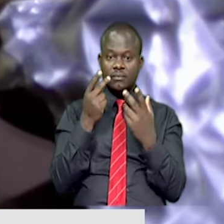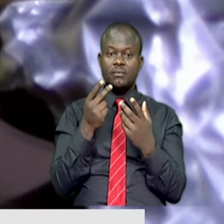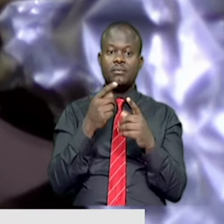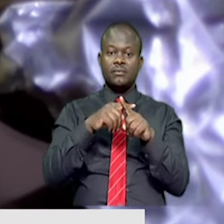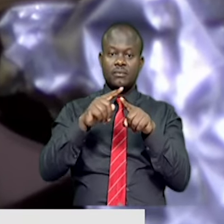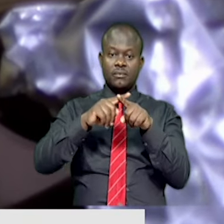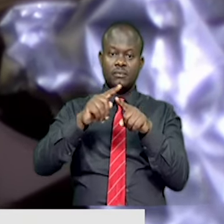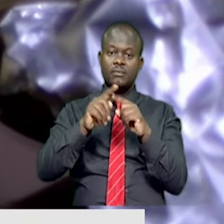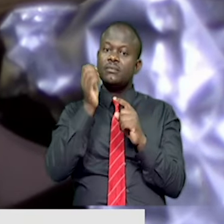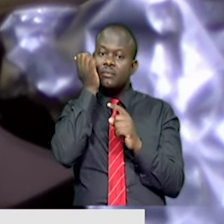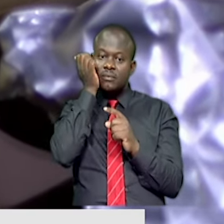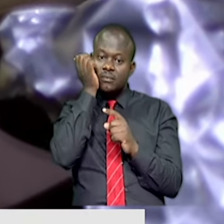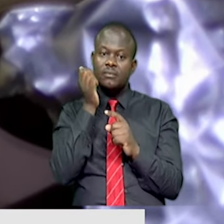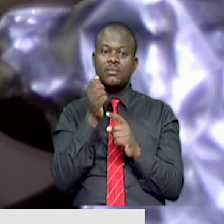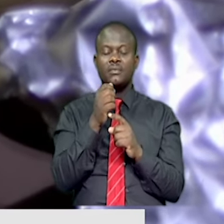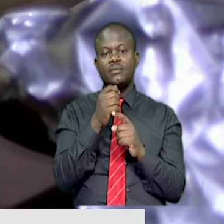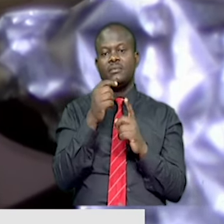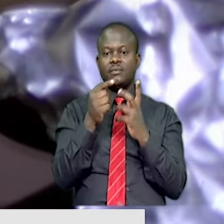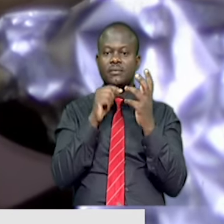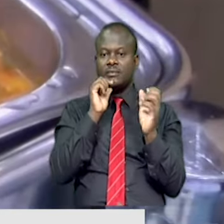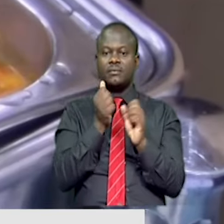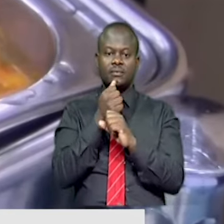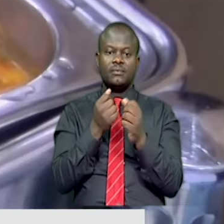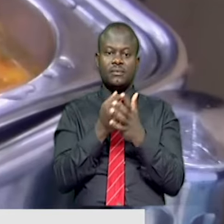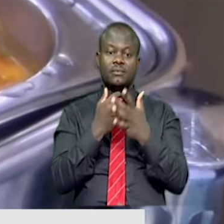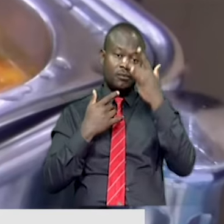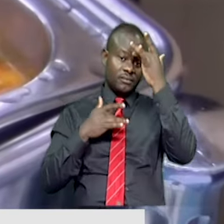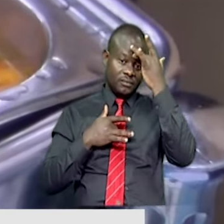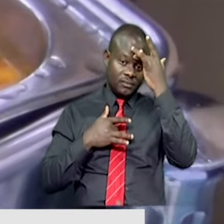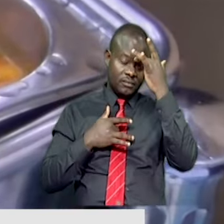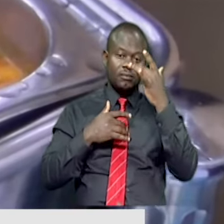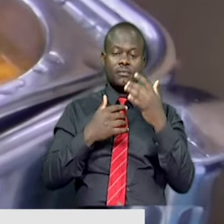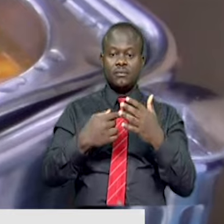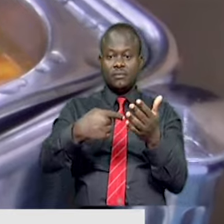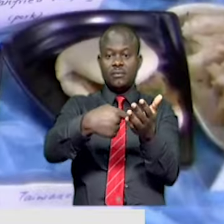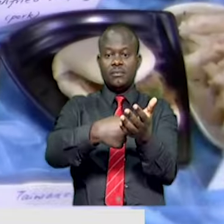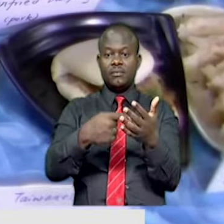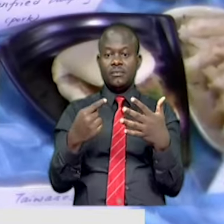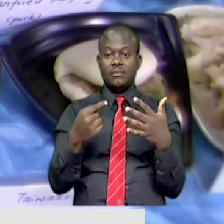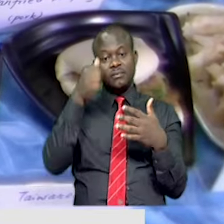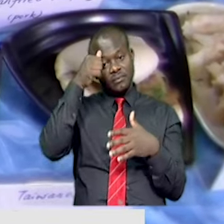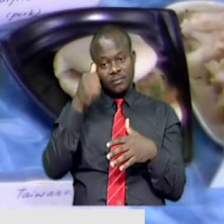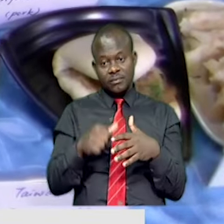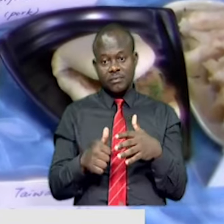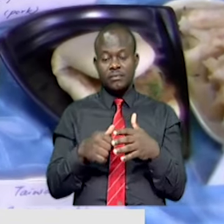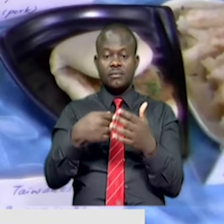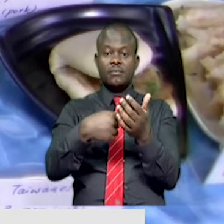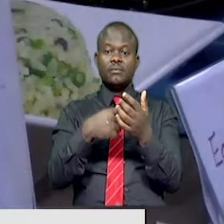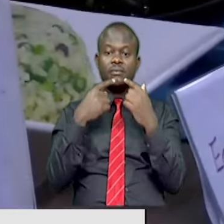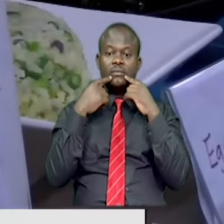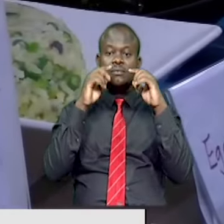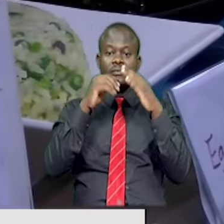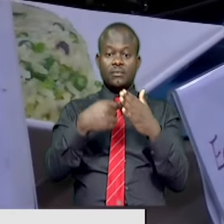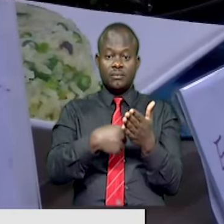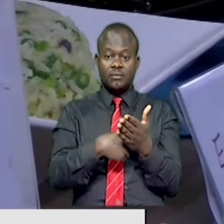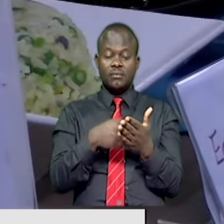ibijumba n'ibishyimbo n'intoryi, ni ibintu bidashobora kugutera indwara. Ahubwo bivura, abahanga mu buganga baravuga binavura